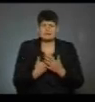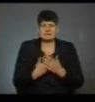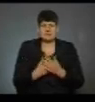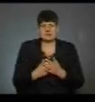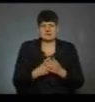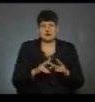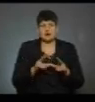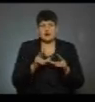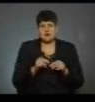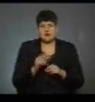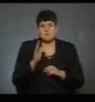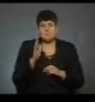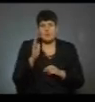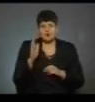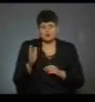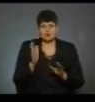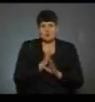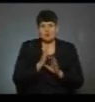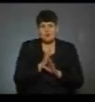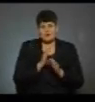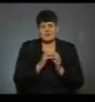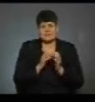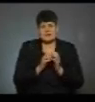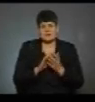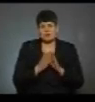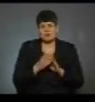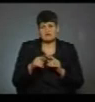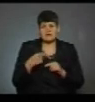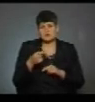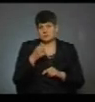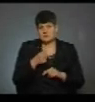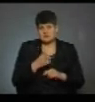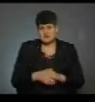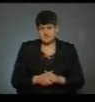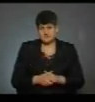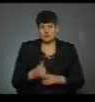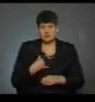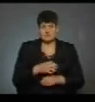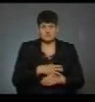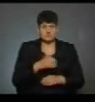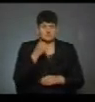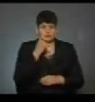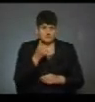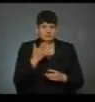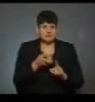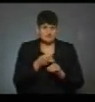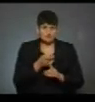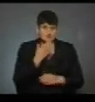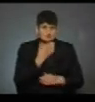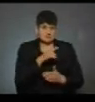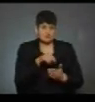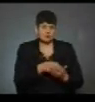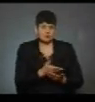гарантія прогнозу погодних середніх умов на наступний місяць. В нас був ще один телефонний дзвінок. Якщо ви на зв'язку, будь ласка, запитуйте.